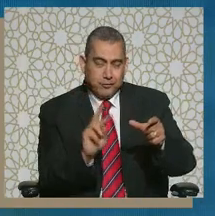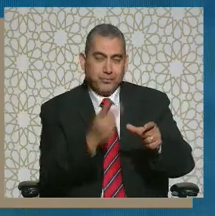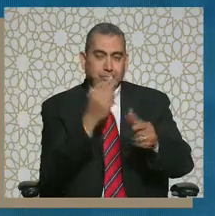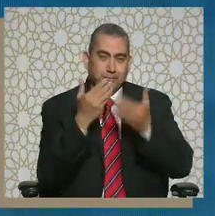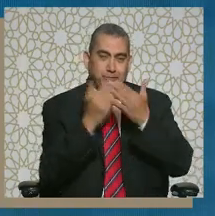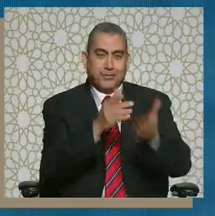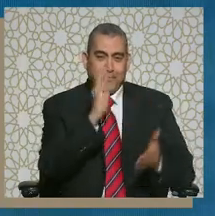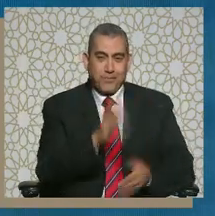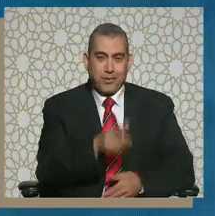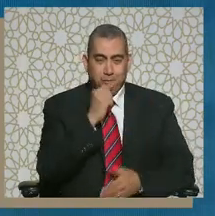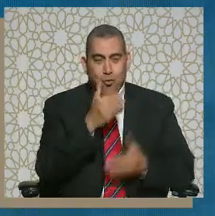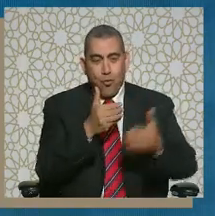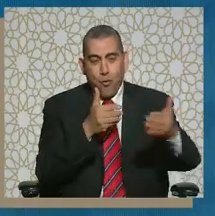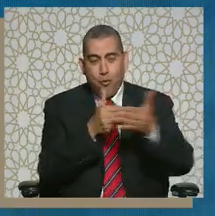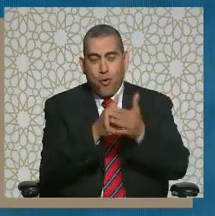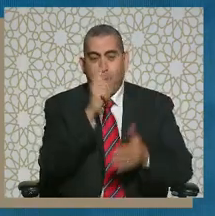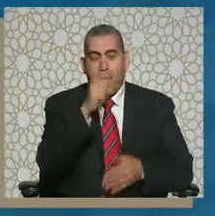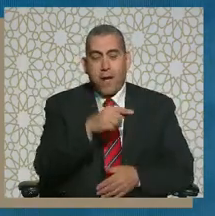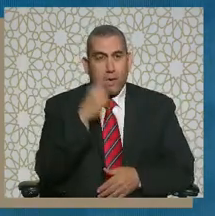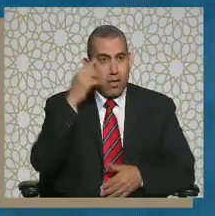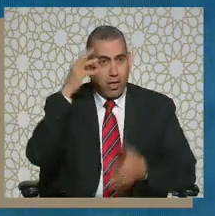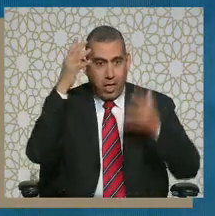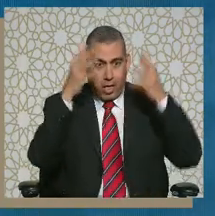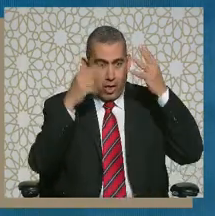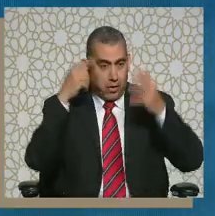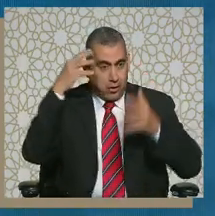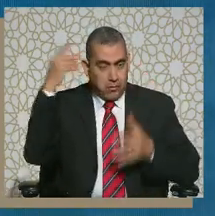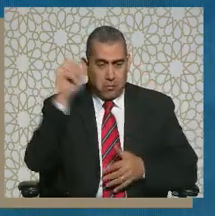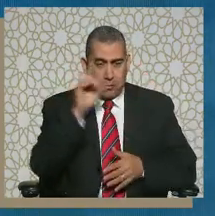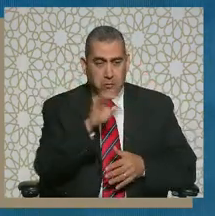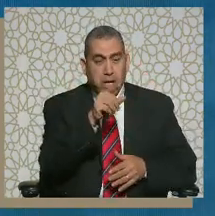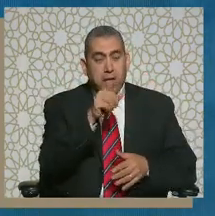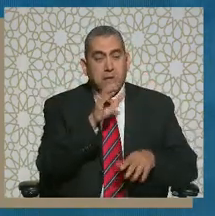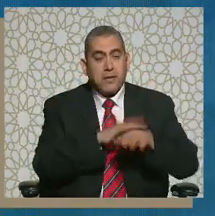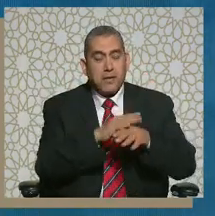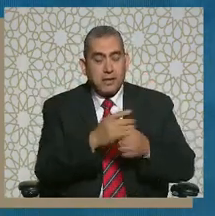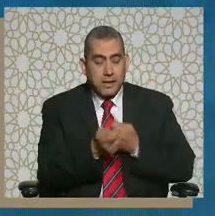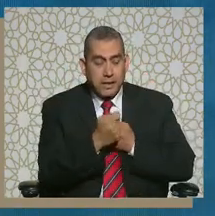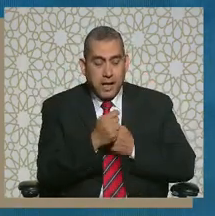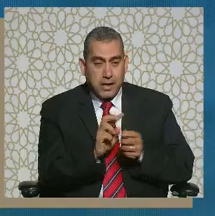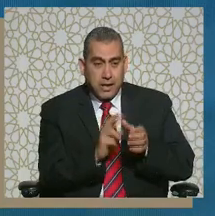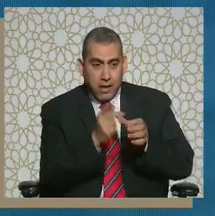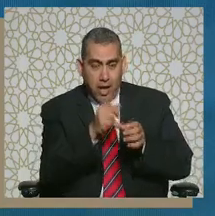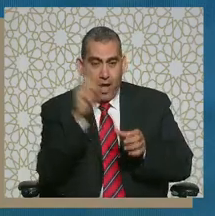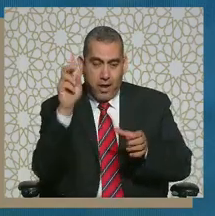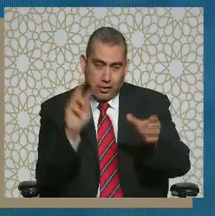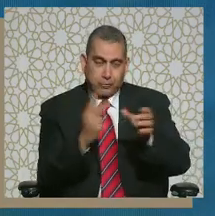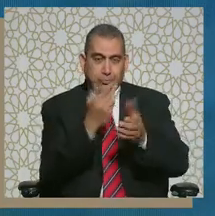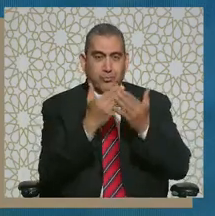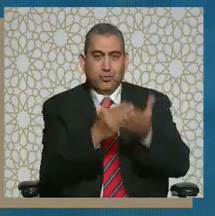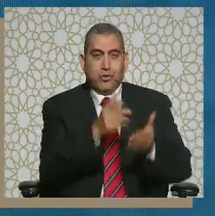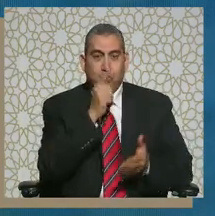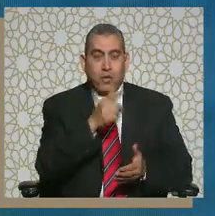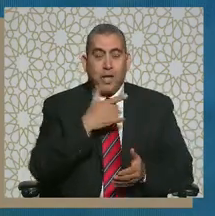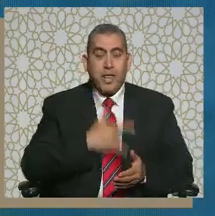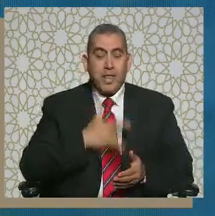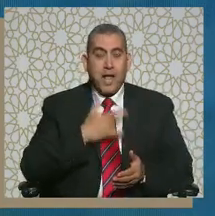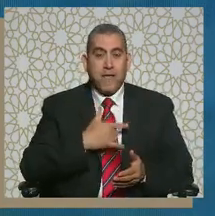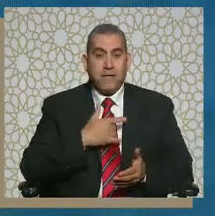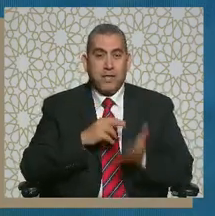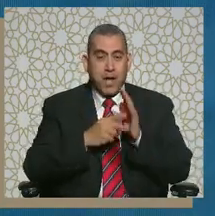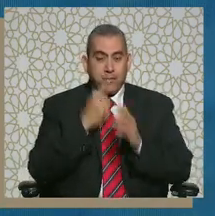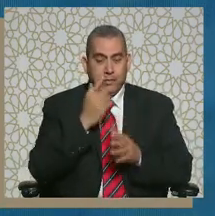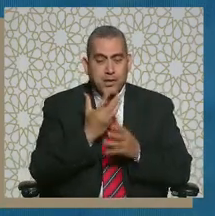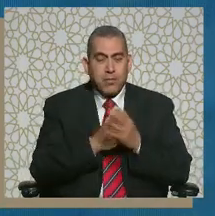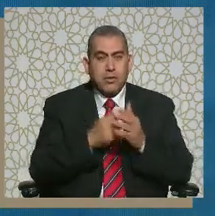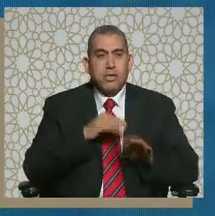وتعالى اقرب اليك من اوهامك وعشان كده من الاوهام اللي بتقابلنا واحنا بنحاول تغيير انفسنا عشان نتولد